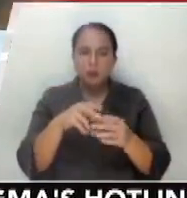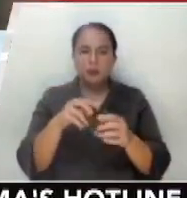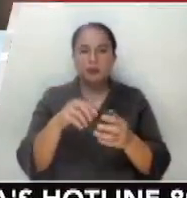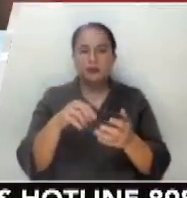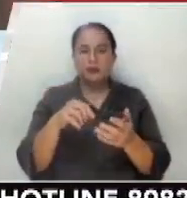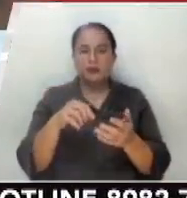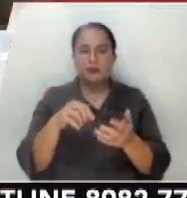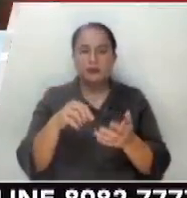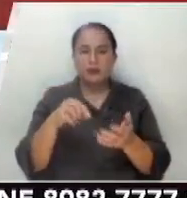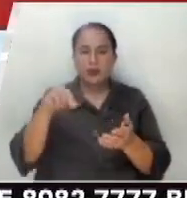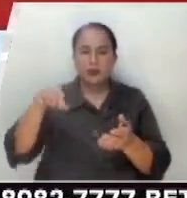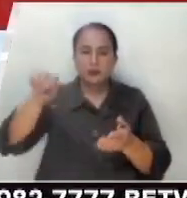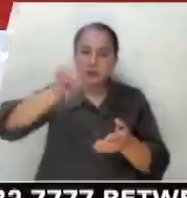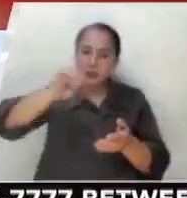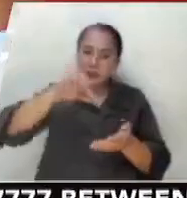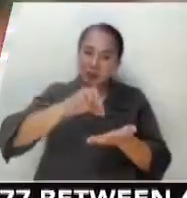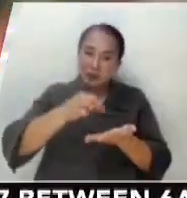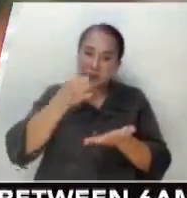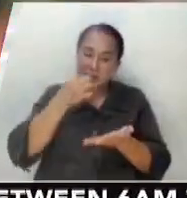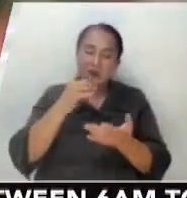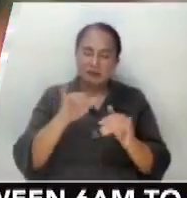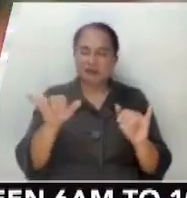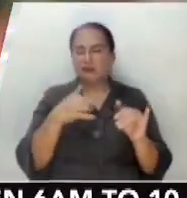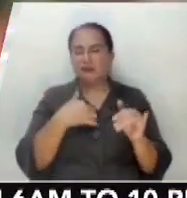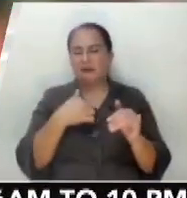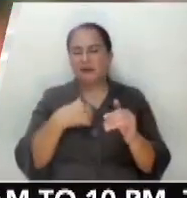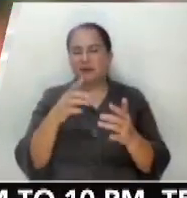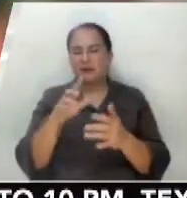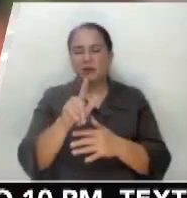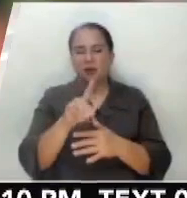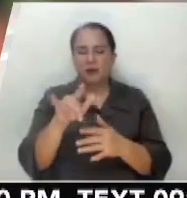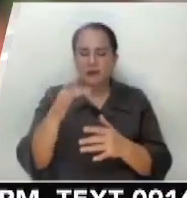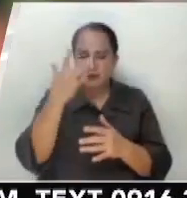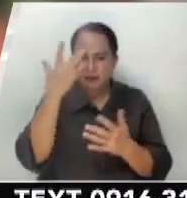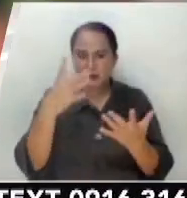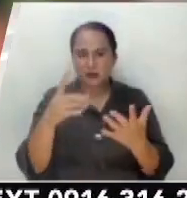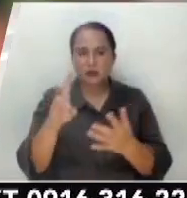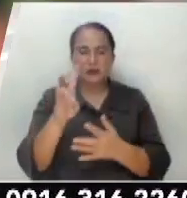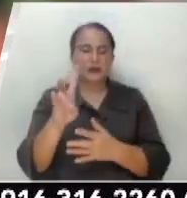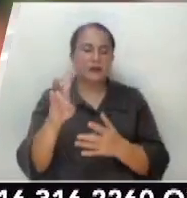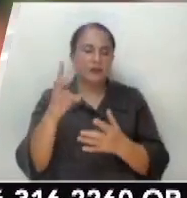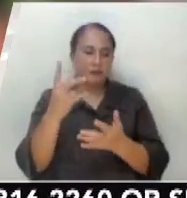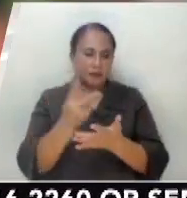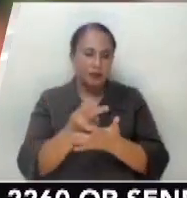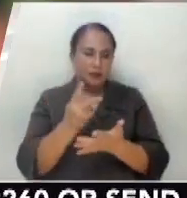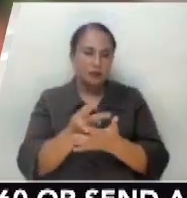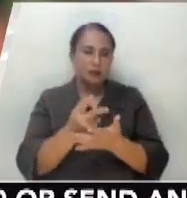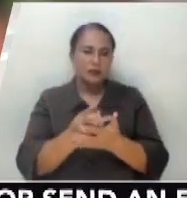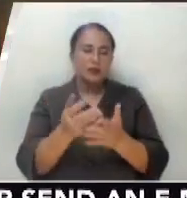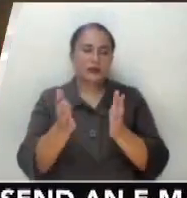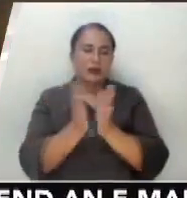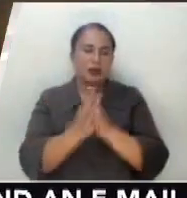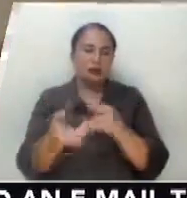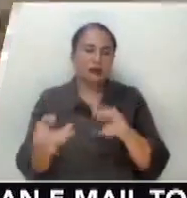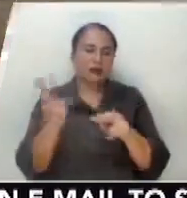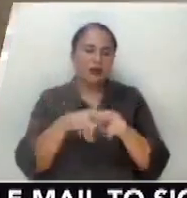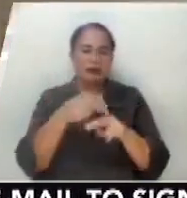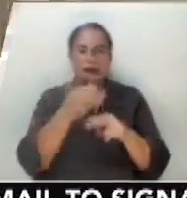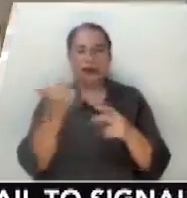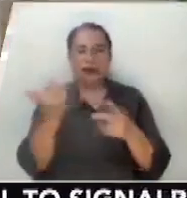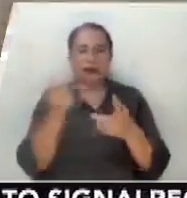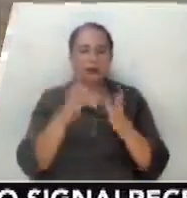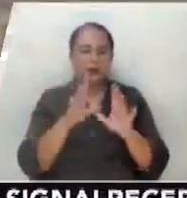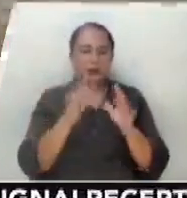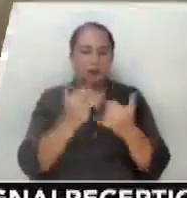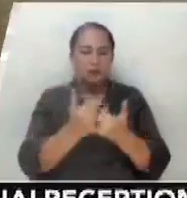naglalaro raw sa 25 centos hanggang mahigit Php ang Hirit na taas presyo ng ilang manufacturer may Hirit